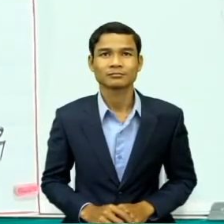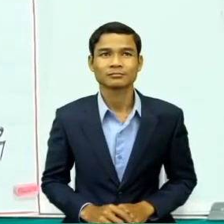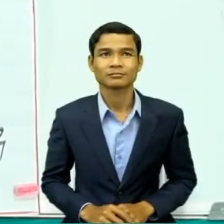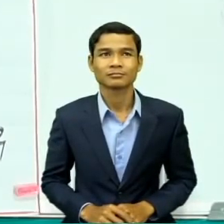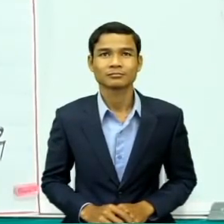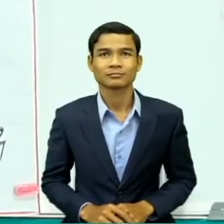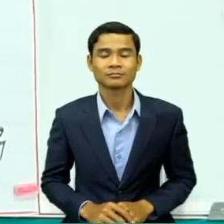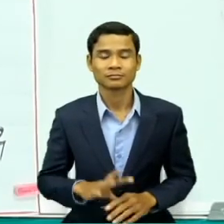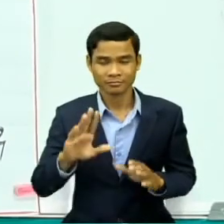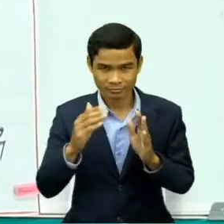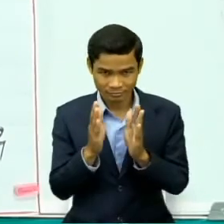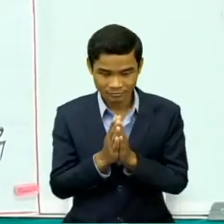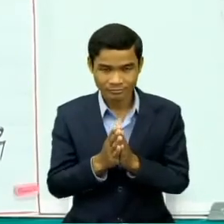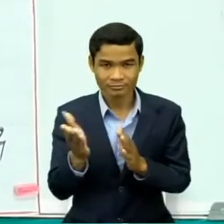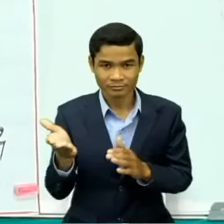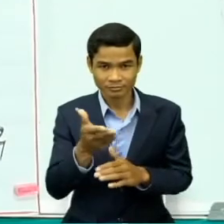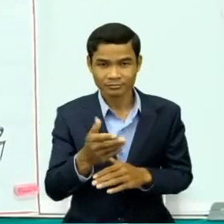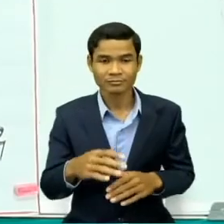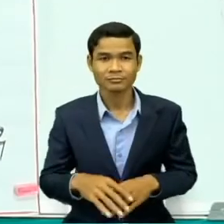chào con